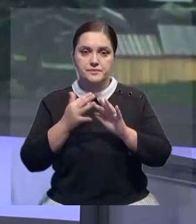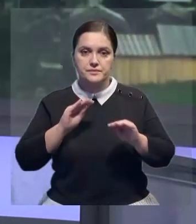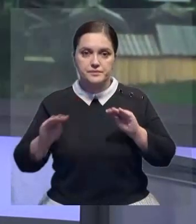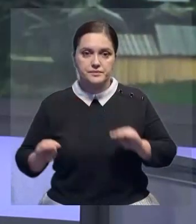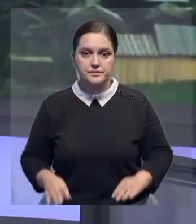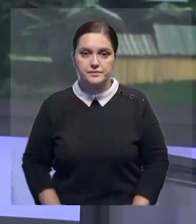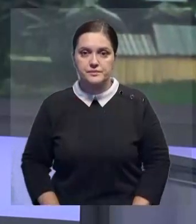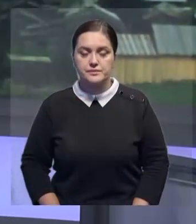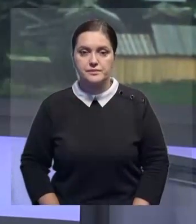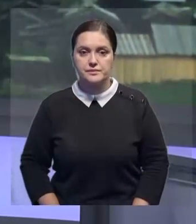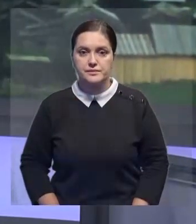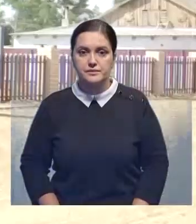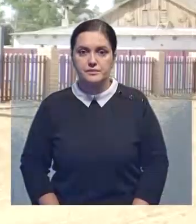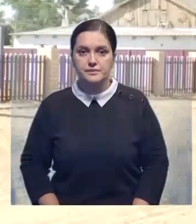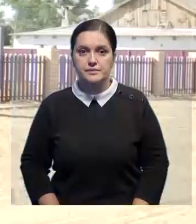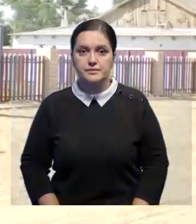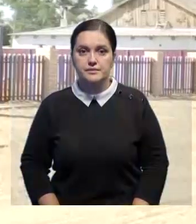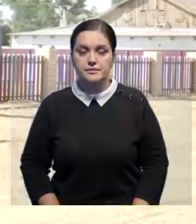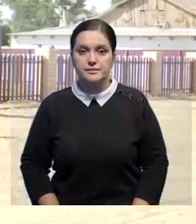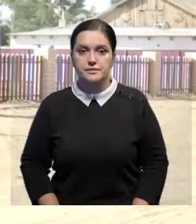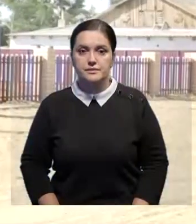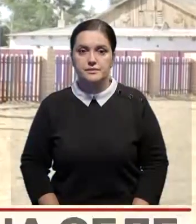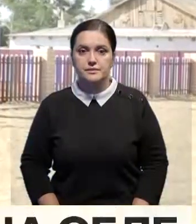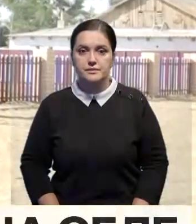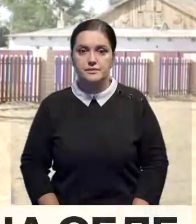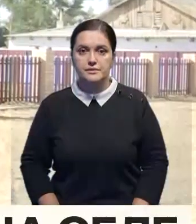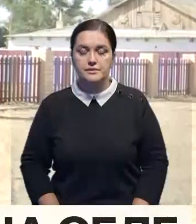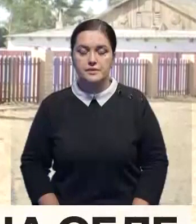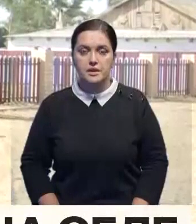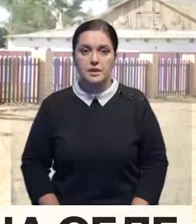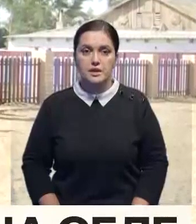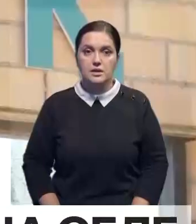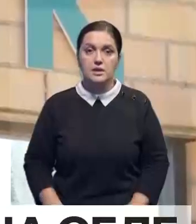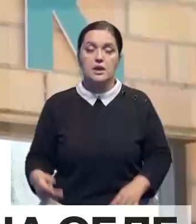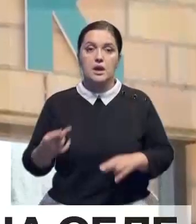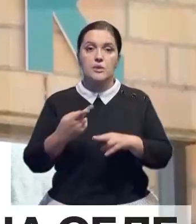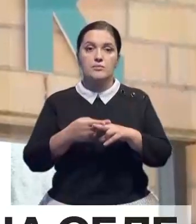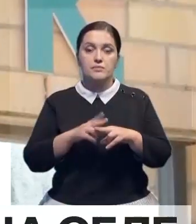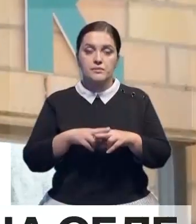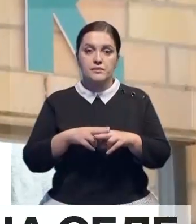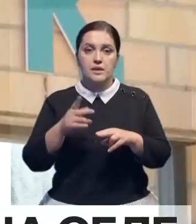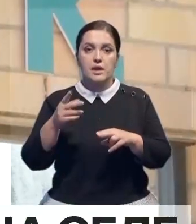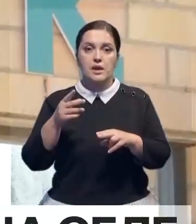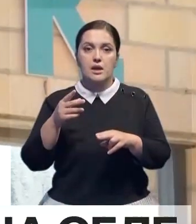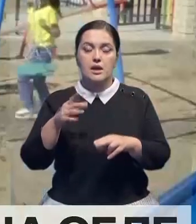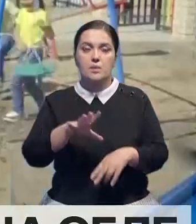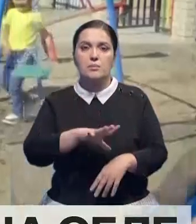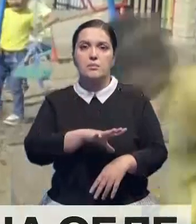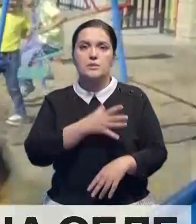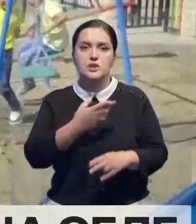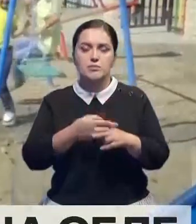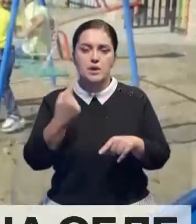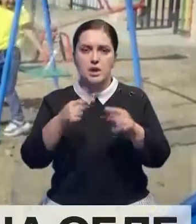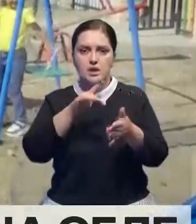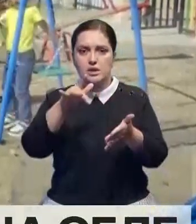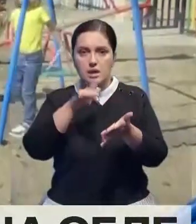строительства сельской инфраструктуры. В строительство этой площадки вложились не только нынешние жители села, но и бывшие. Находясь в разных